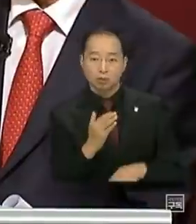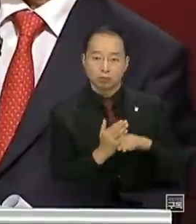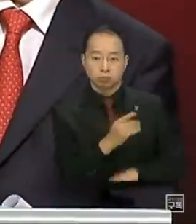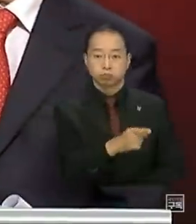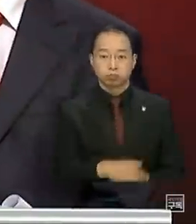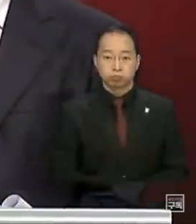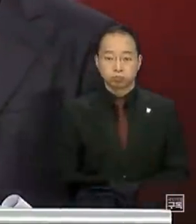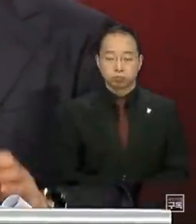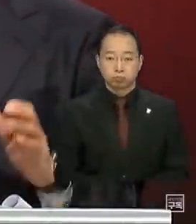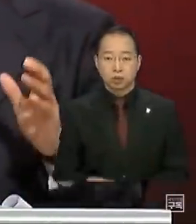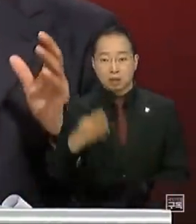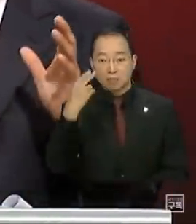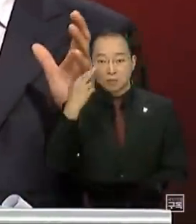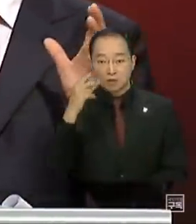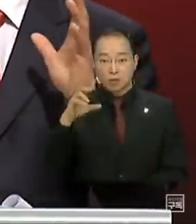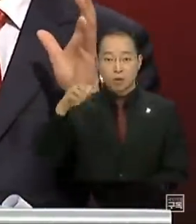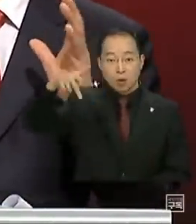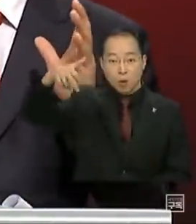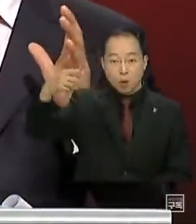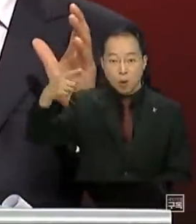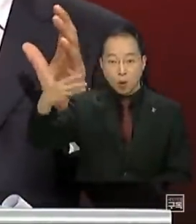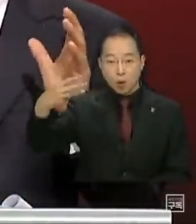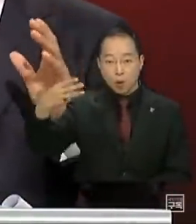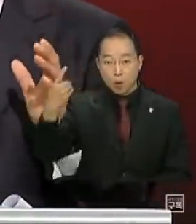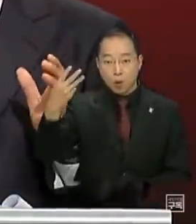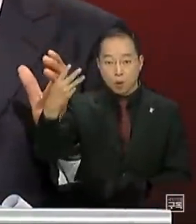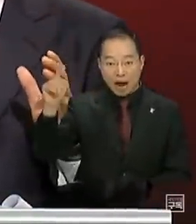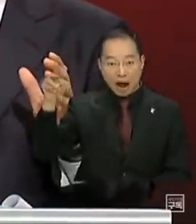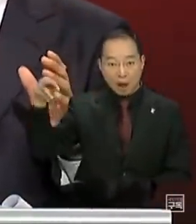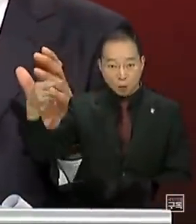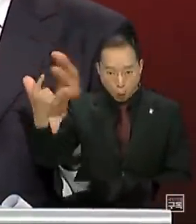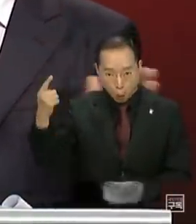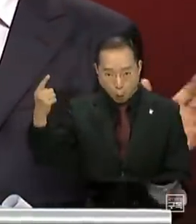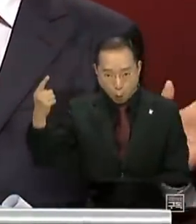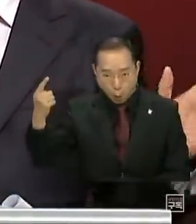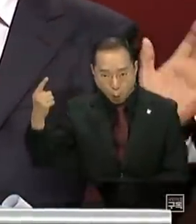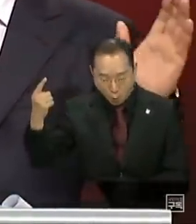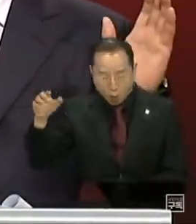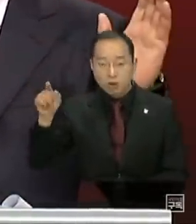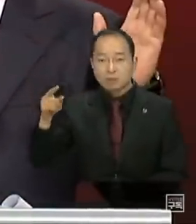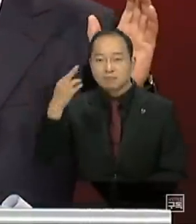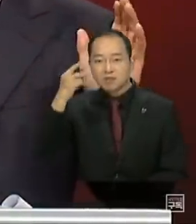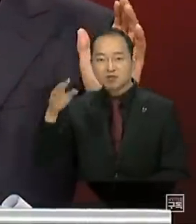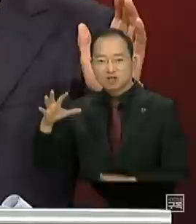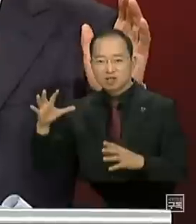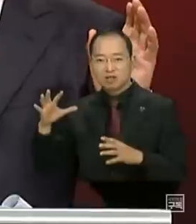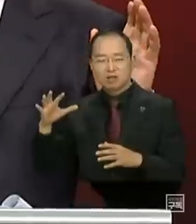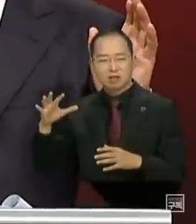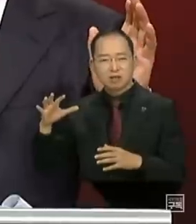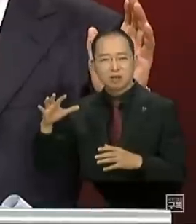미국은 저 콜로라도에 가면 핵 방공망 사령부가 있습니다. 미국 전역을